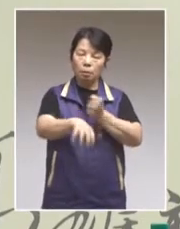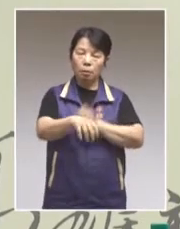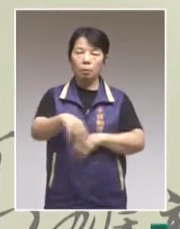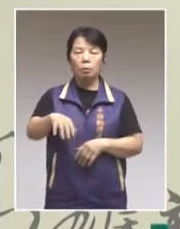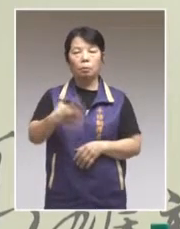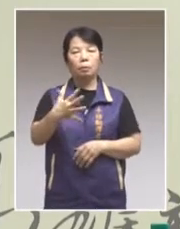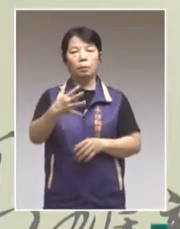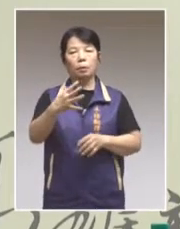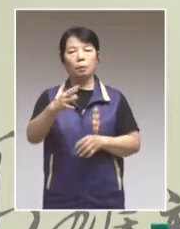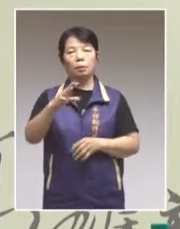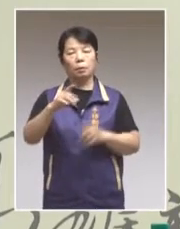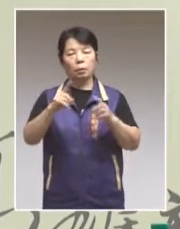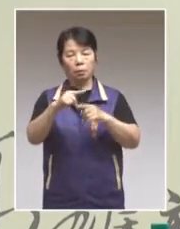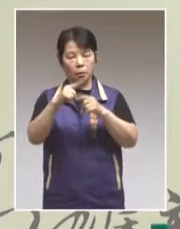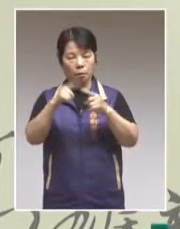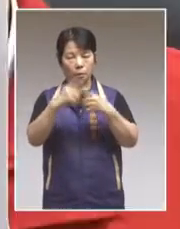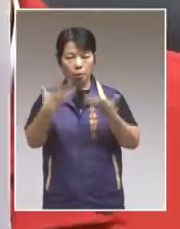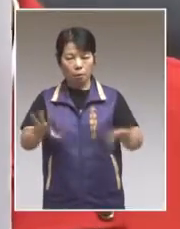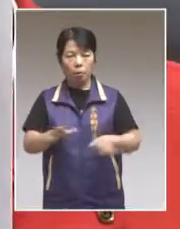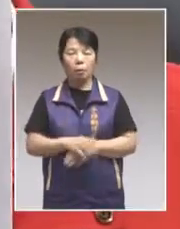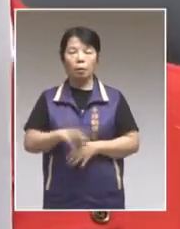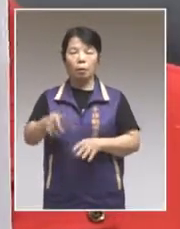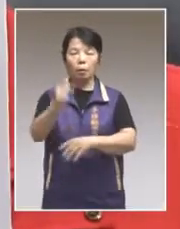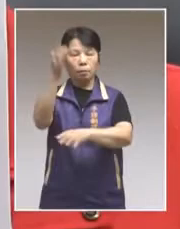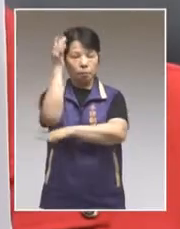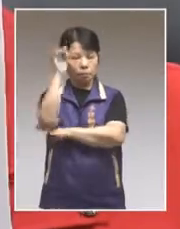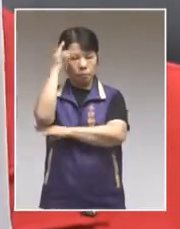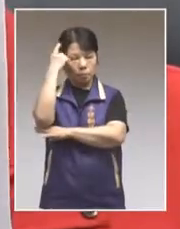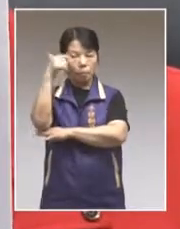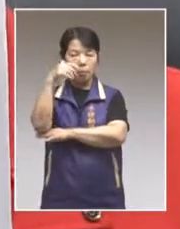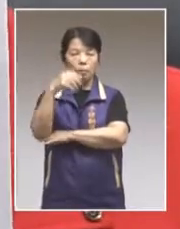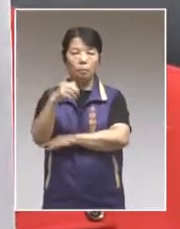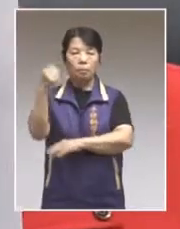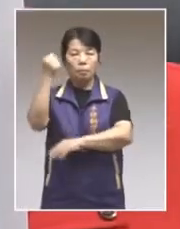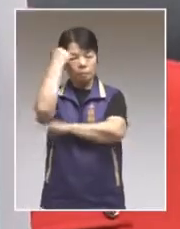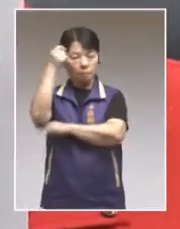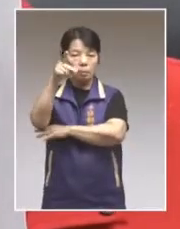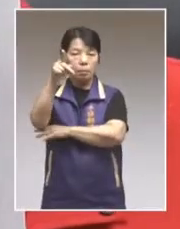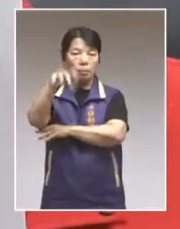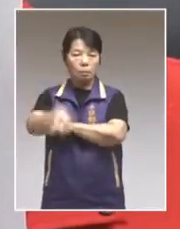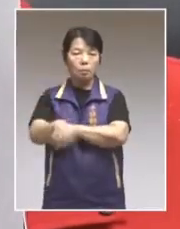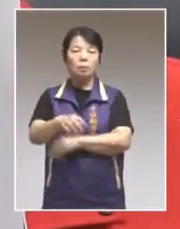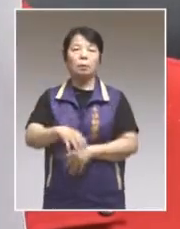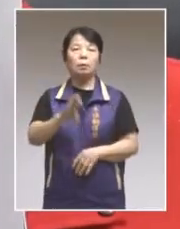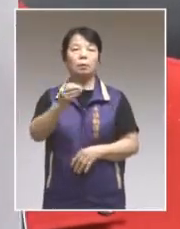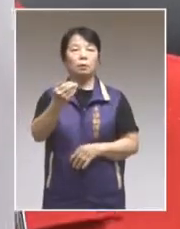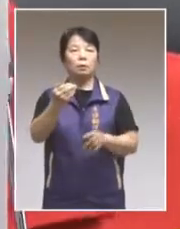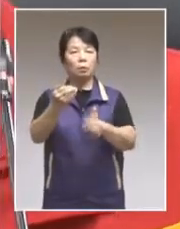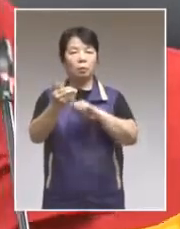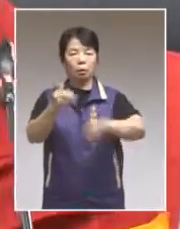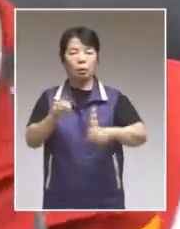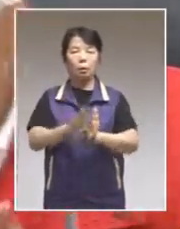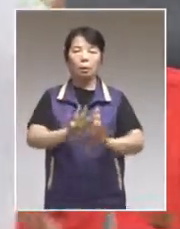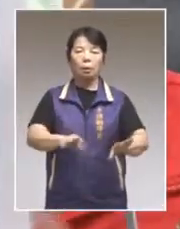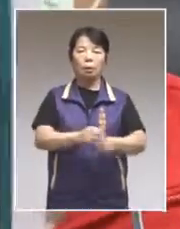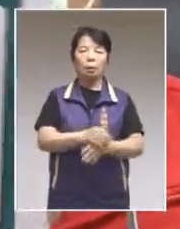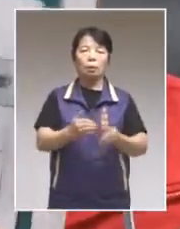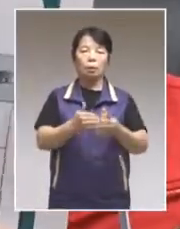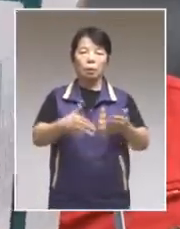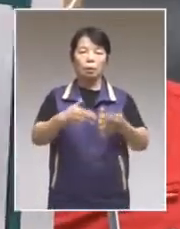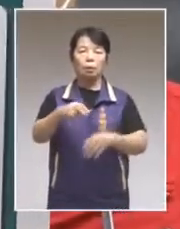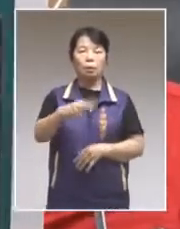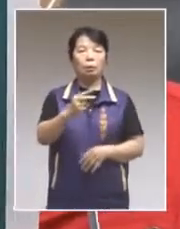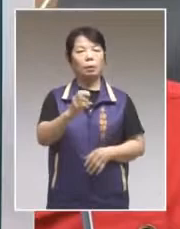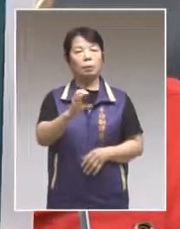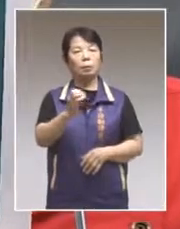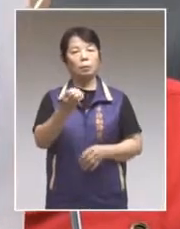加强型的防疫旅馆是19人，在住院的部分这个292人、哦、那各位看